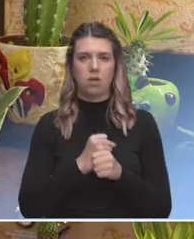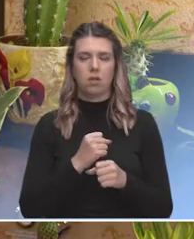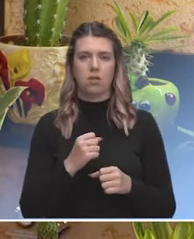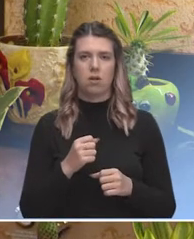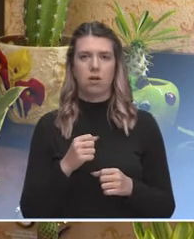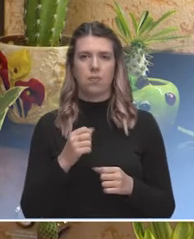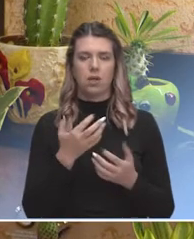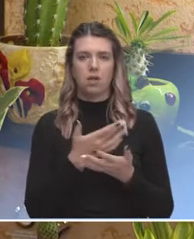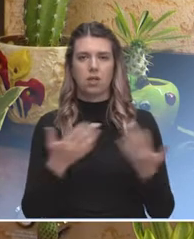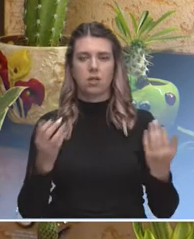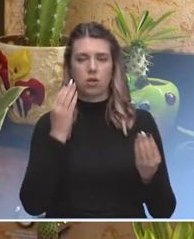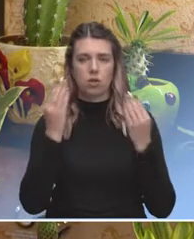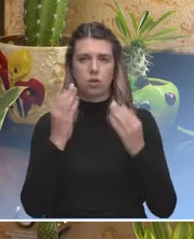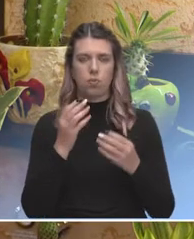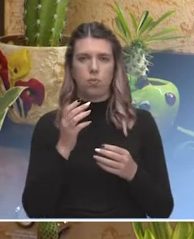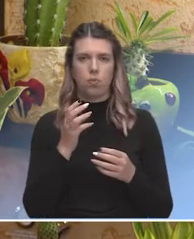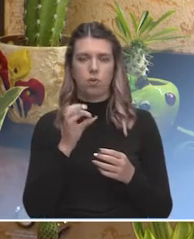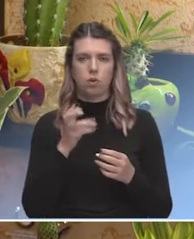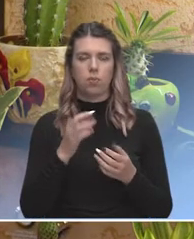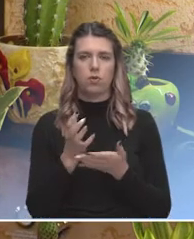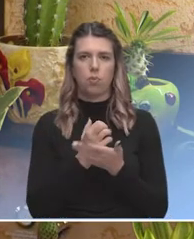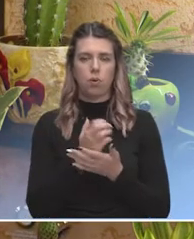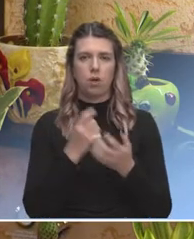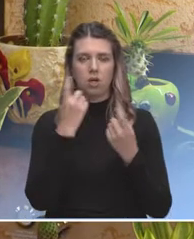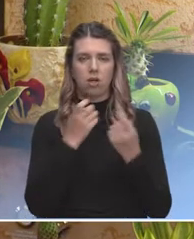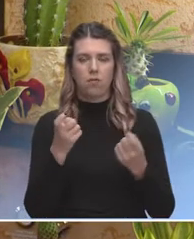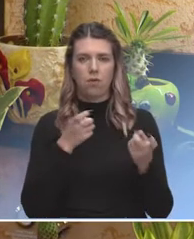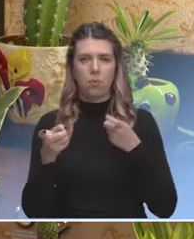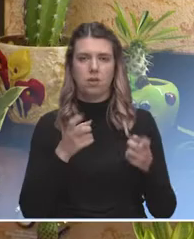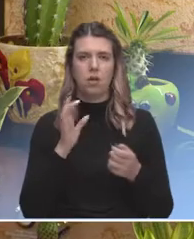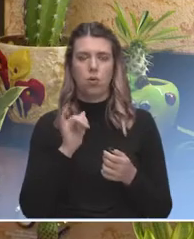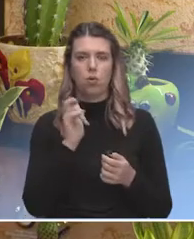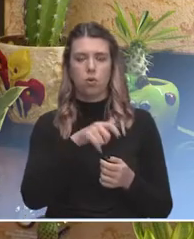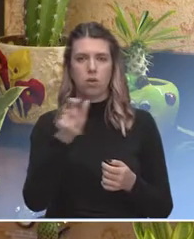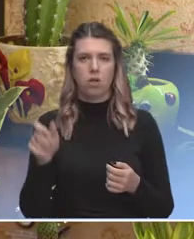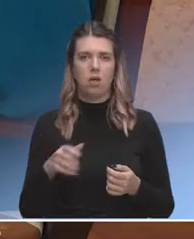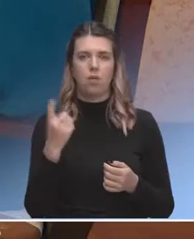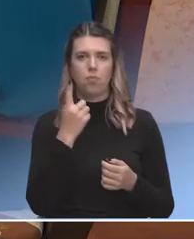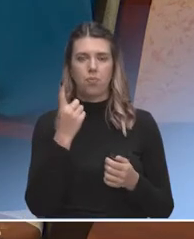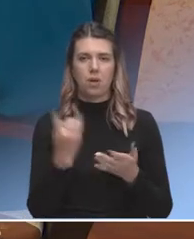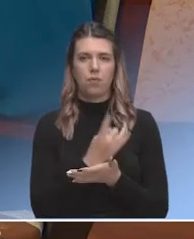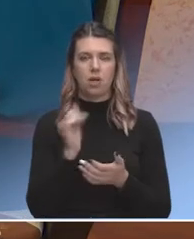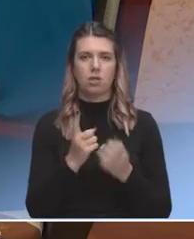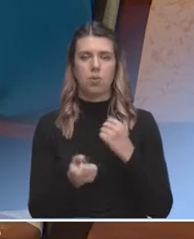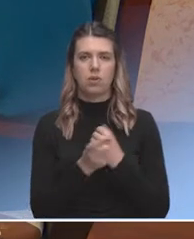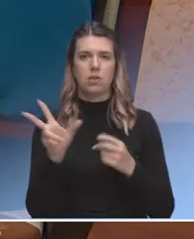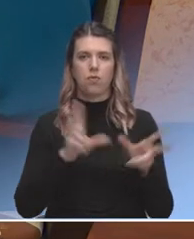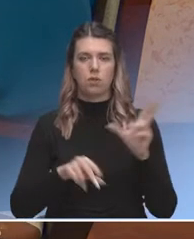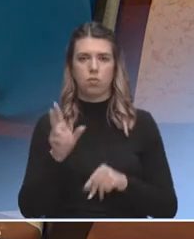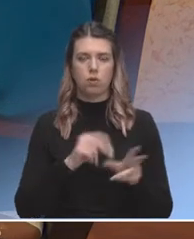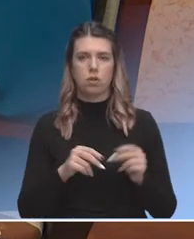использоваться несколько способов сбора информации о населении. Впервые